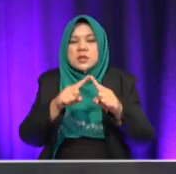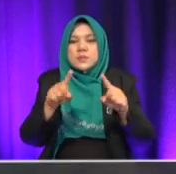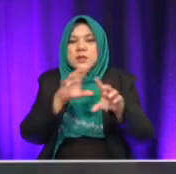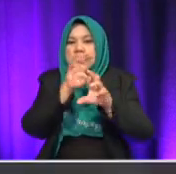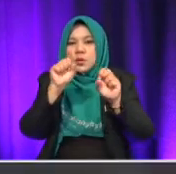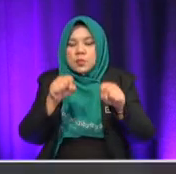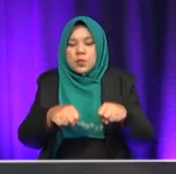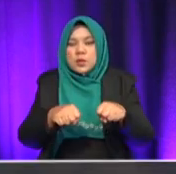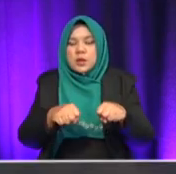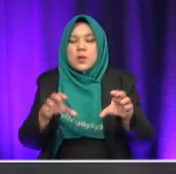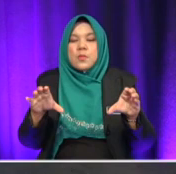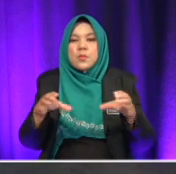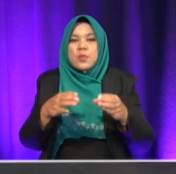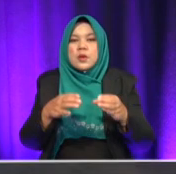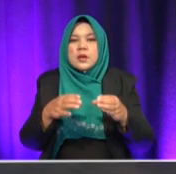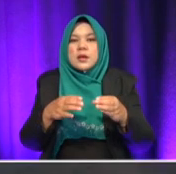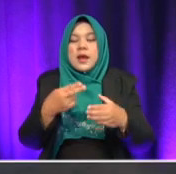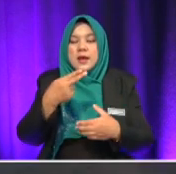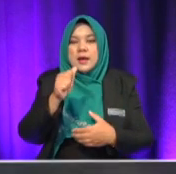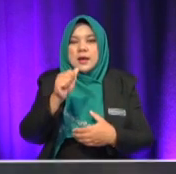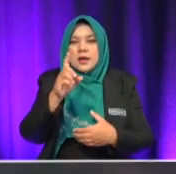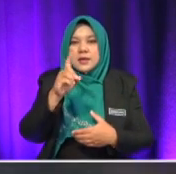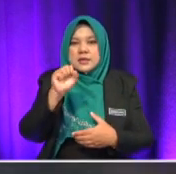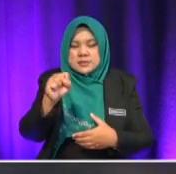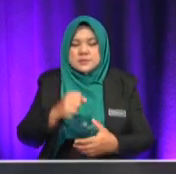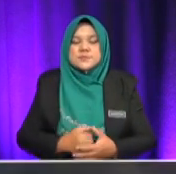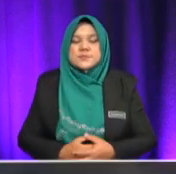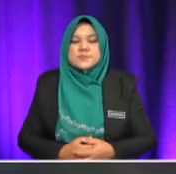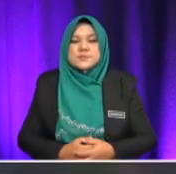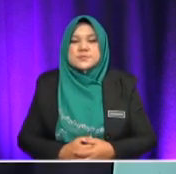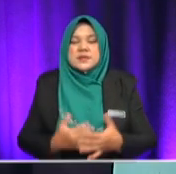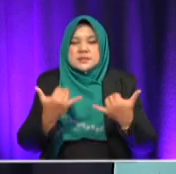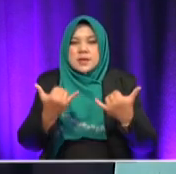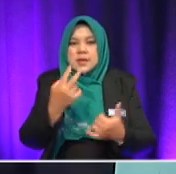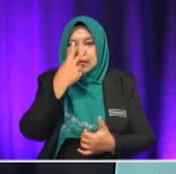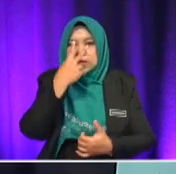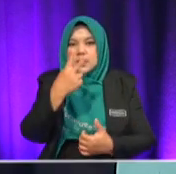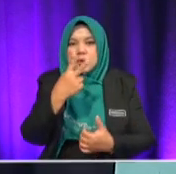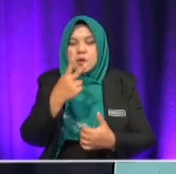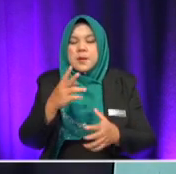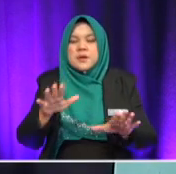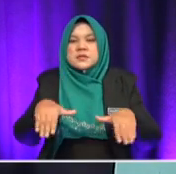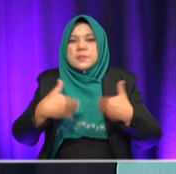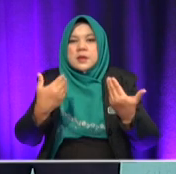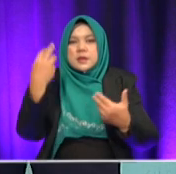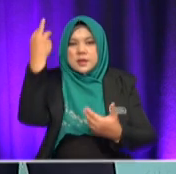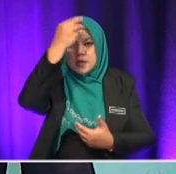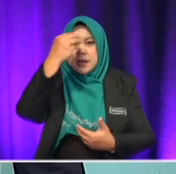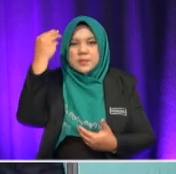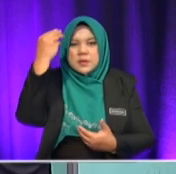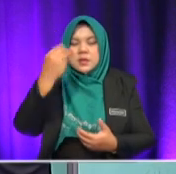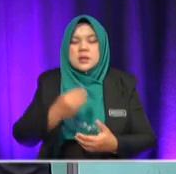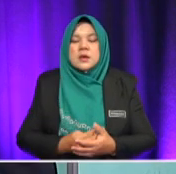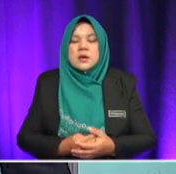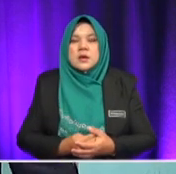lagu hadis itu dalam bentuk Alquran Bagaimana Nabi Shallallahu alaihi wasallam yang menyebut tadi